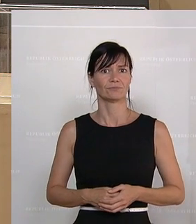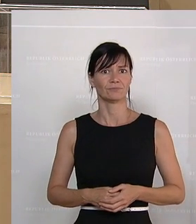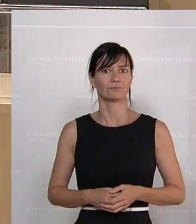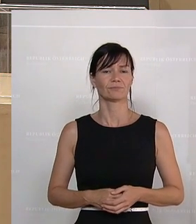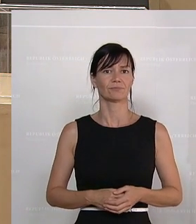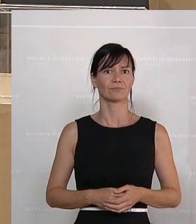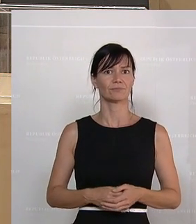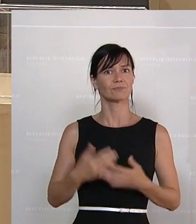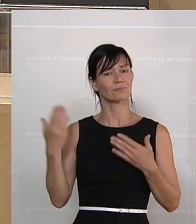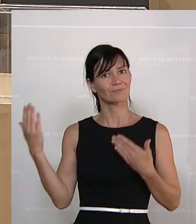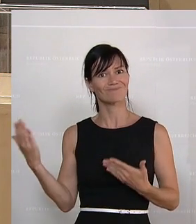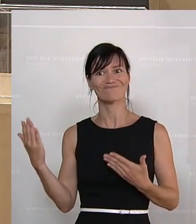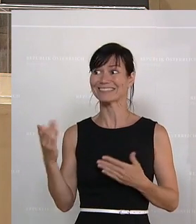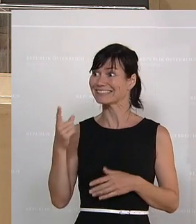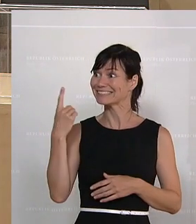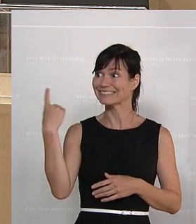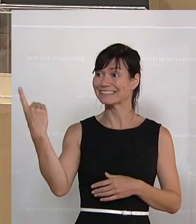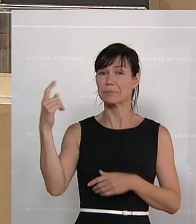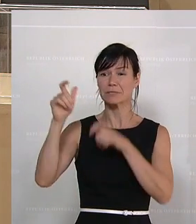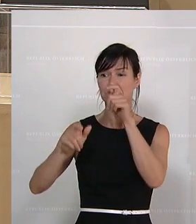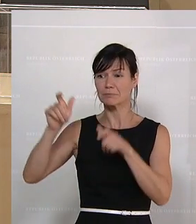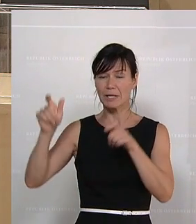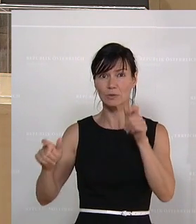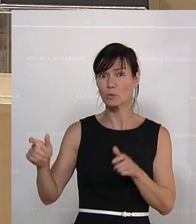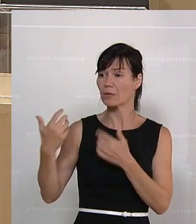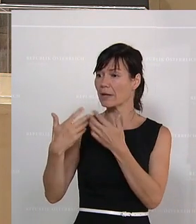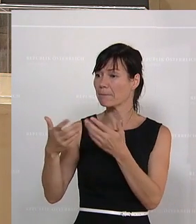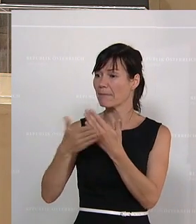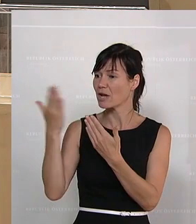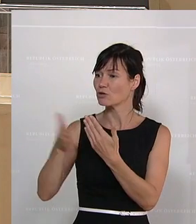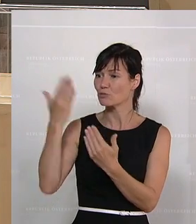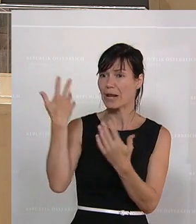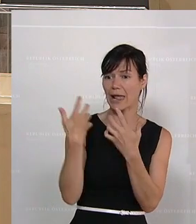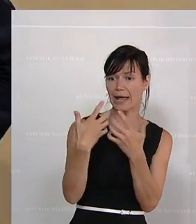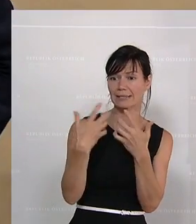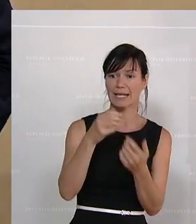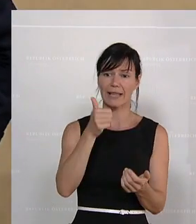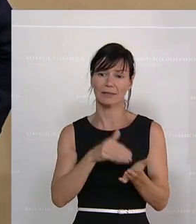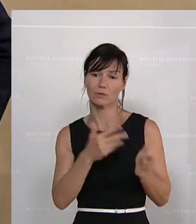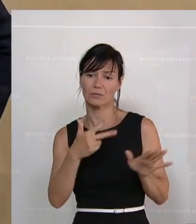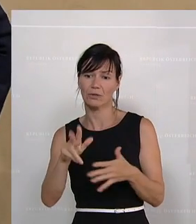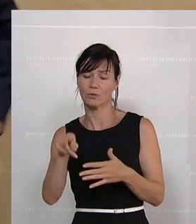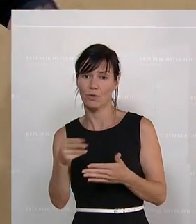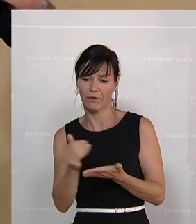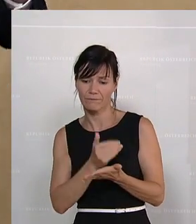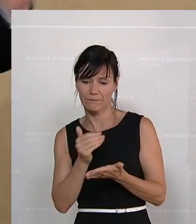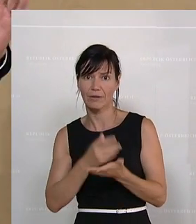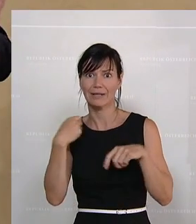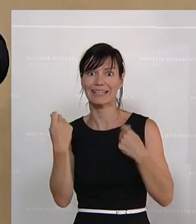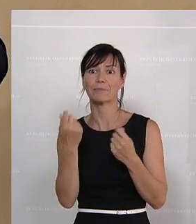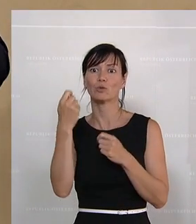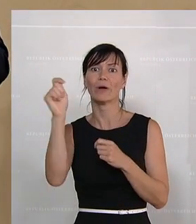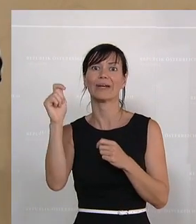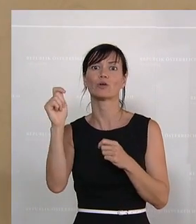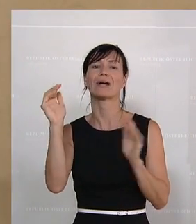sie bringen viel die beispiele von personen die 1800 euro verdienen und sagen da gibt es jetzt den teuerungsanstieg der kommt